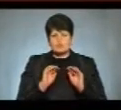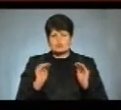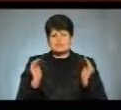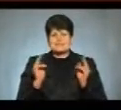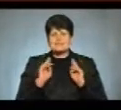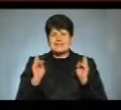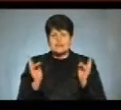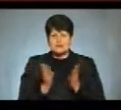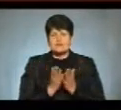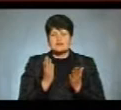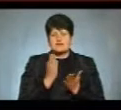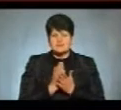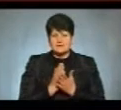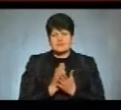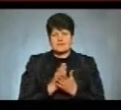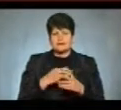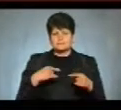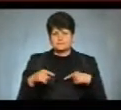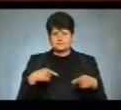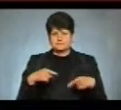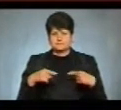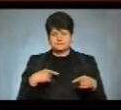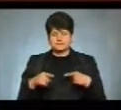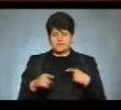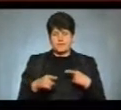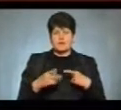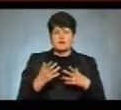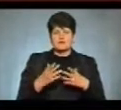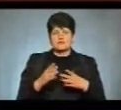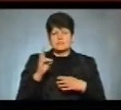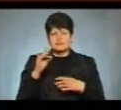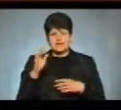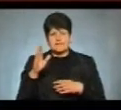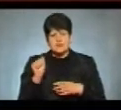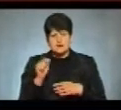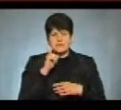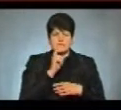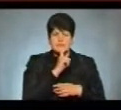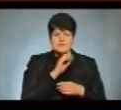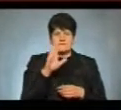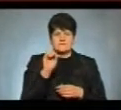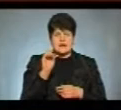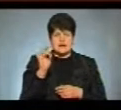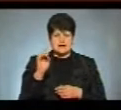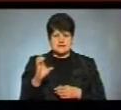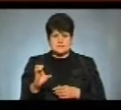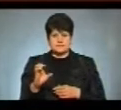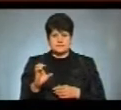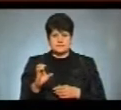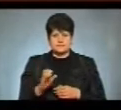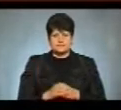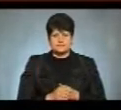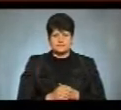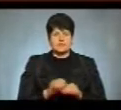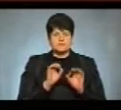футбольний поєдинок Тернопільської Ниви з рівненським Вересом. Зараз з нами на прямому зв'язку наш кореспондент Тарас Бурак.